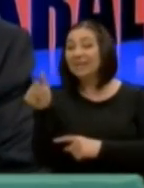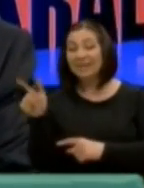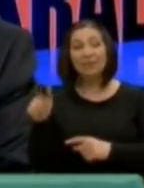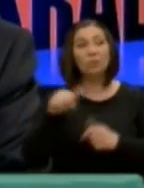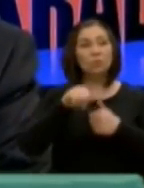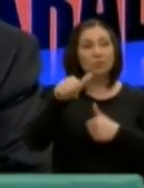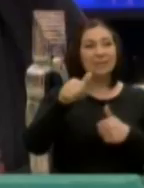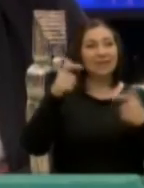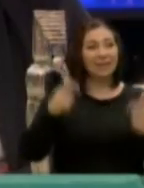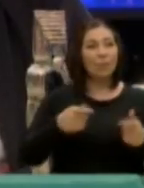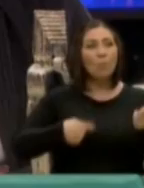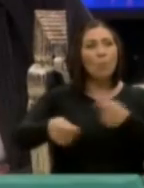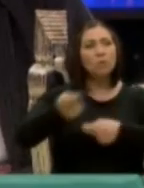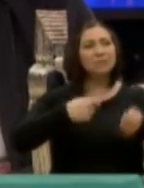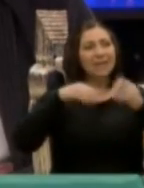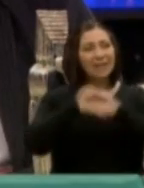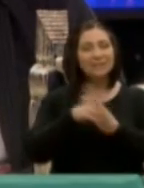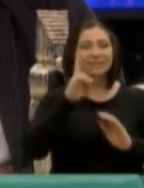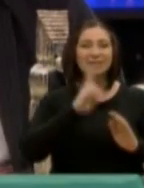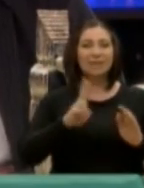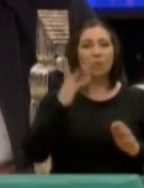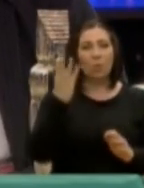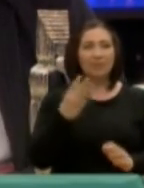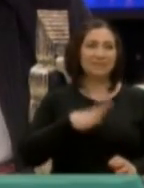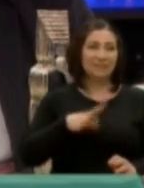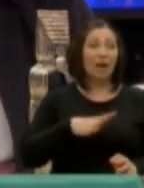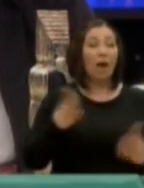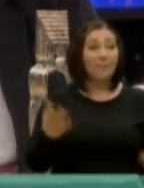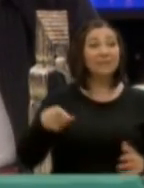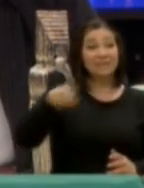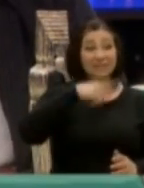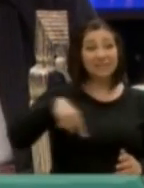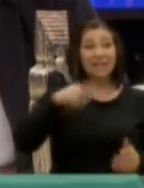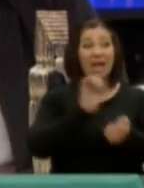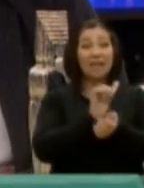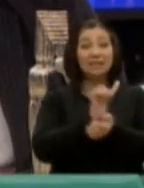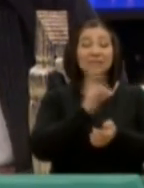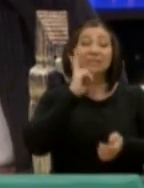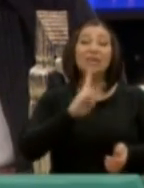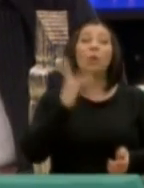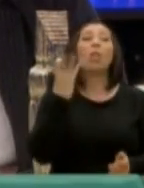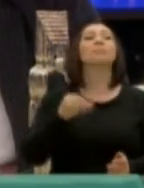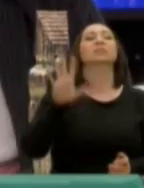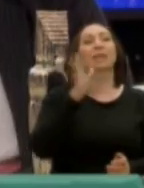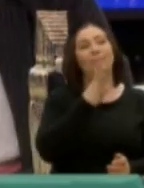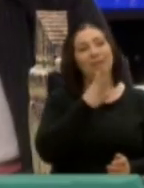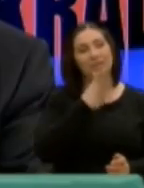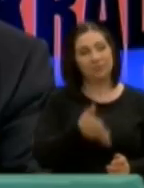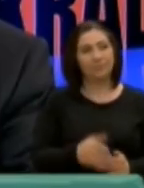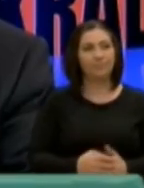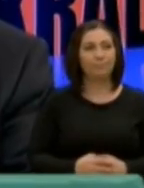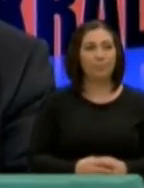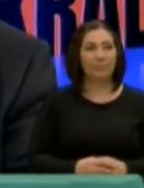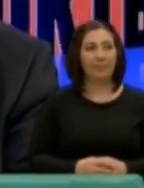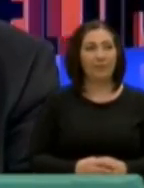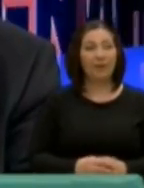uzak semtlerden. Yani borsaya giren genç bir çocuk bile zengin olmayı ister. İşte ama sizin aileden bir adam zengin olamayacağını bilir. Ama bize şunu öğretmişler.